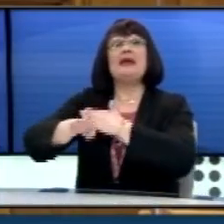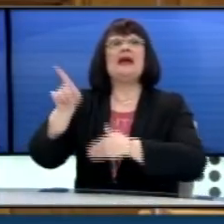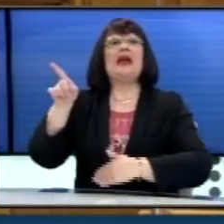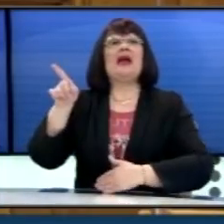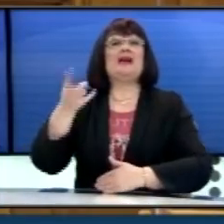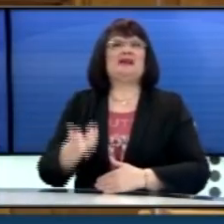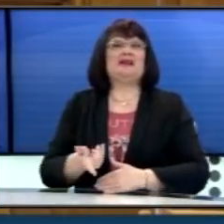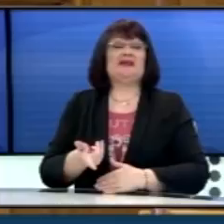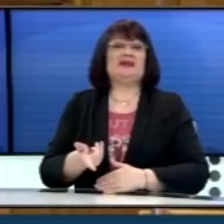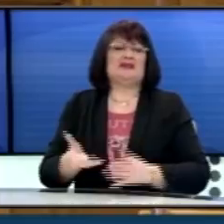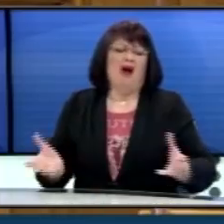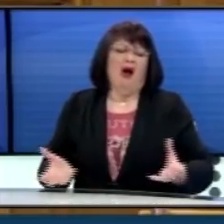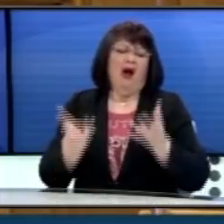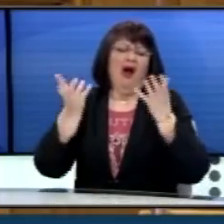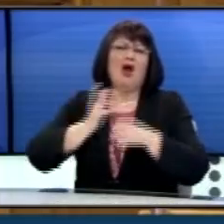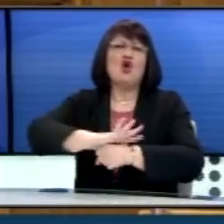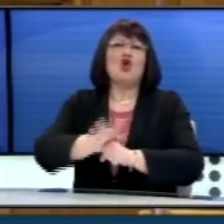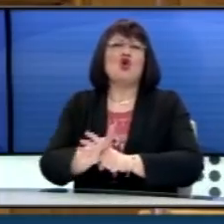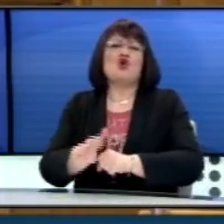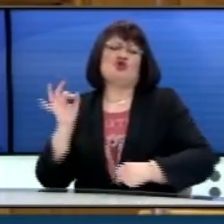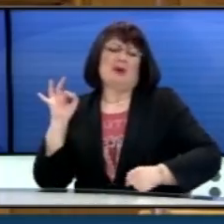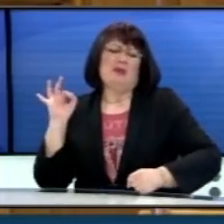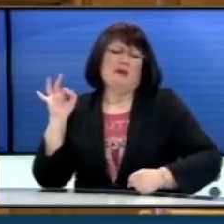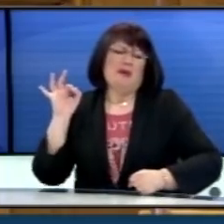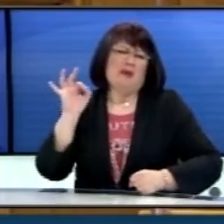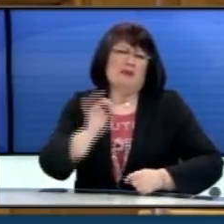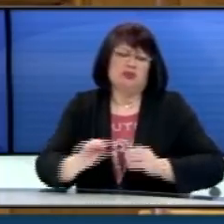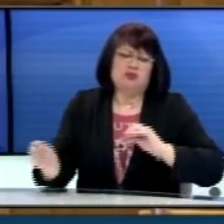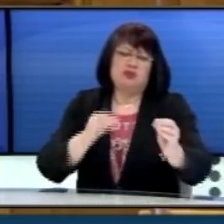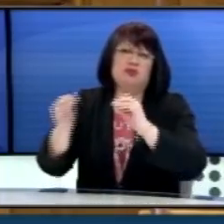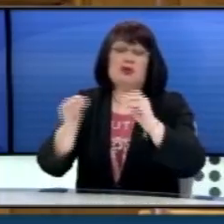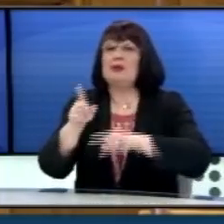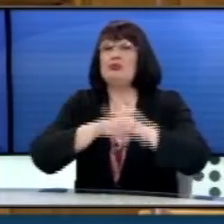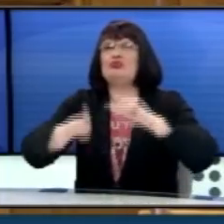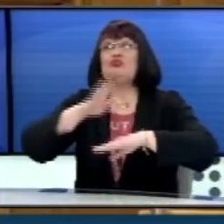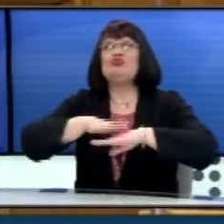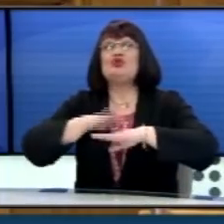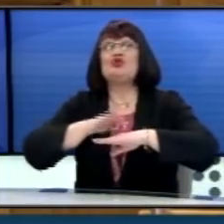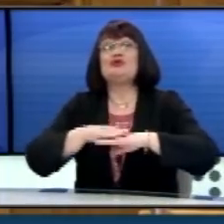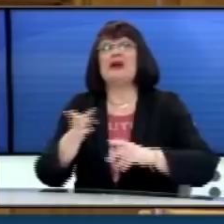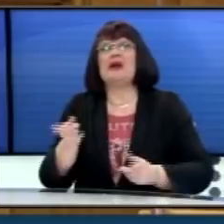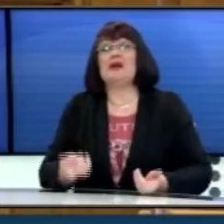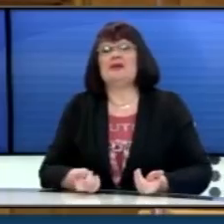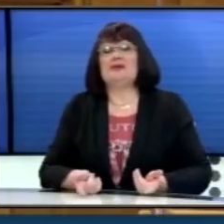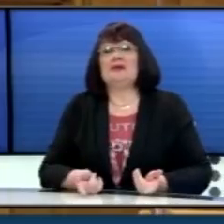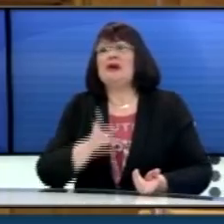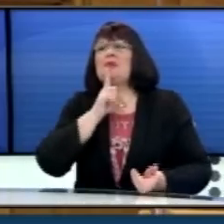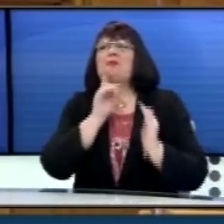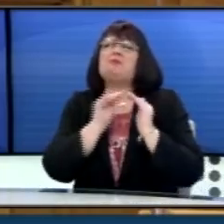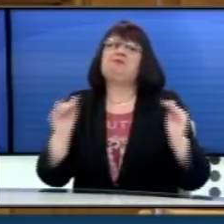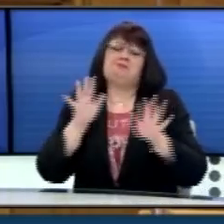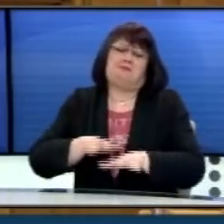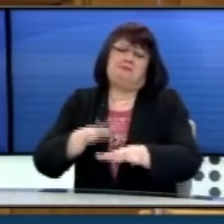που βράζουν από τον κορονοϊό. Ποιος φταίει? Γιατί από όσο ξέρουμε, εκεί δεν έγιναν και τίποτα